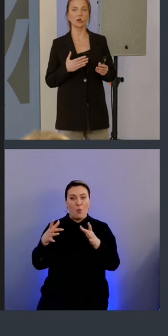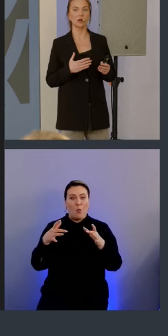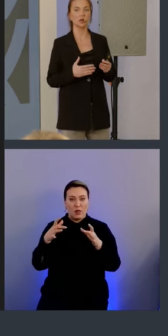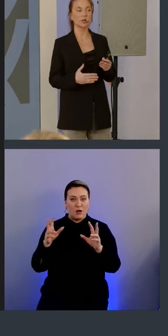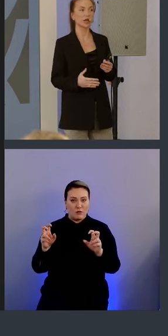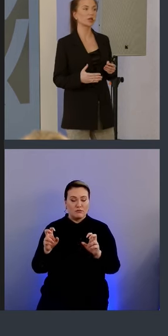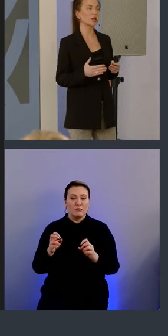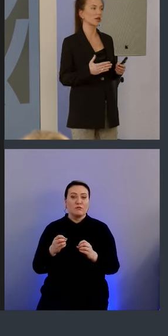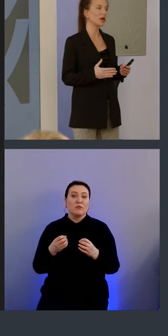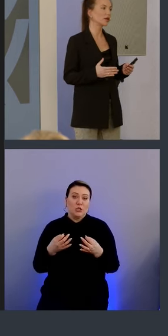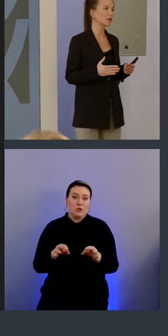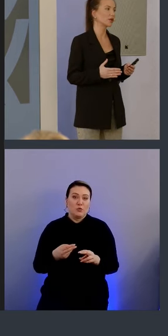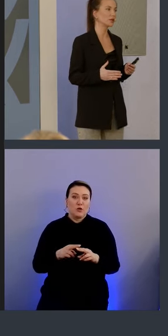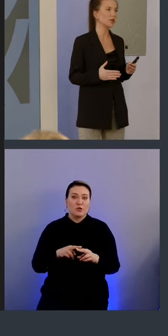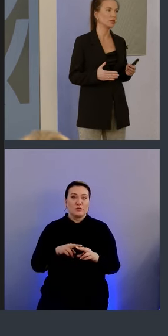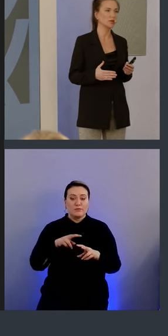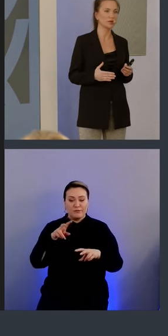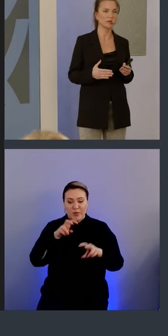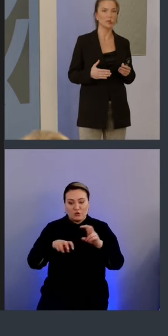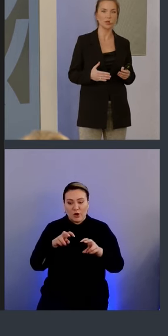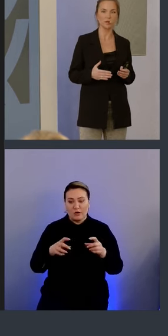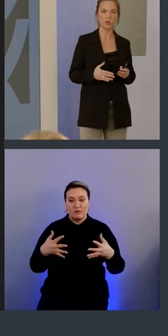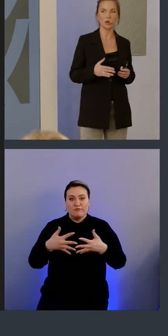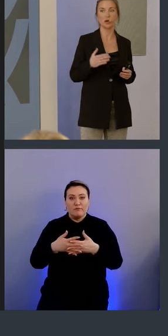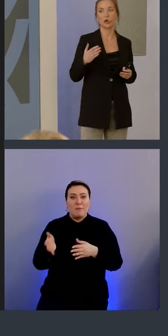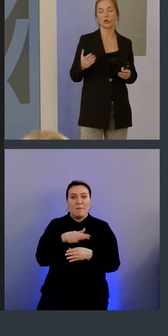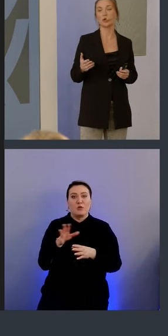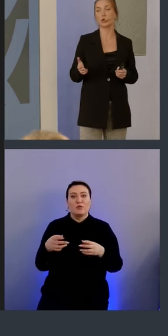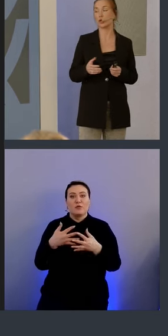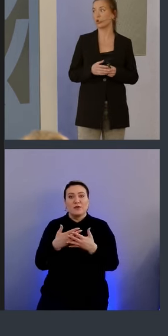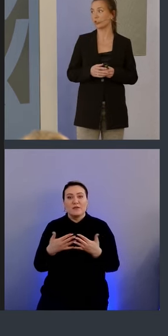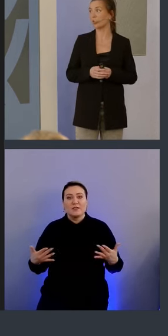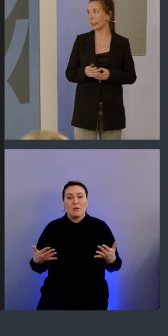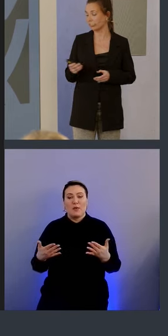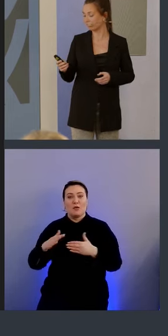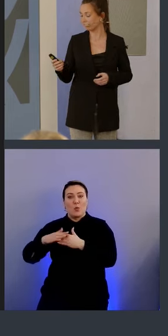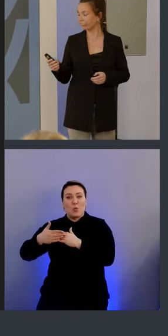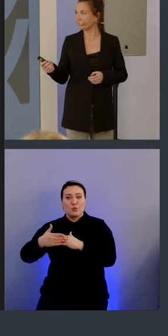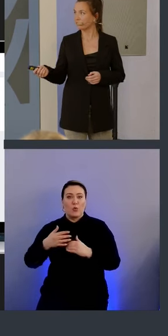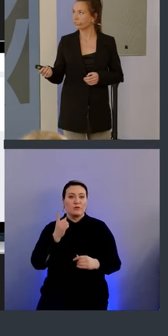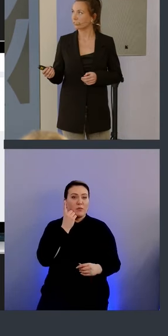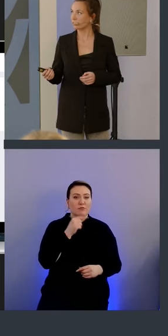этого допускается шаринг между всеми устройствами пользователя одной и той же ключевой пары.